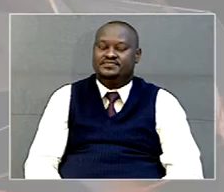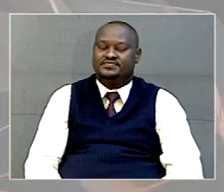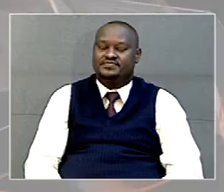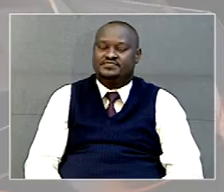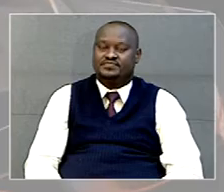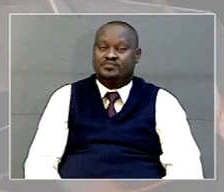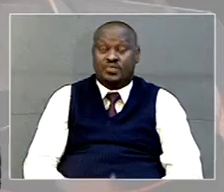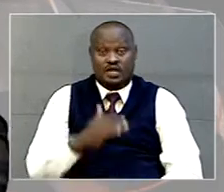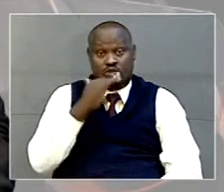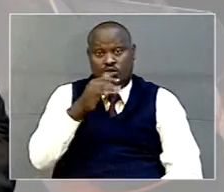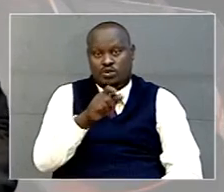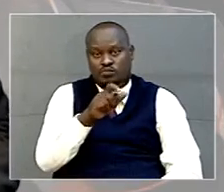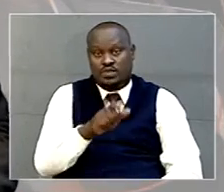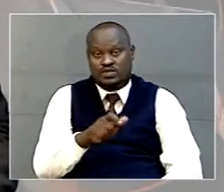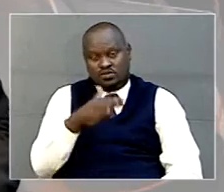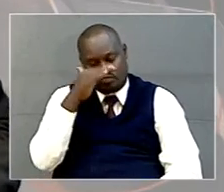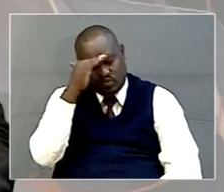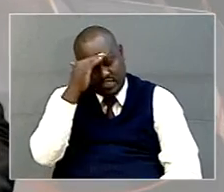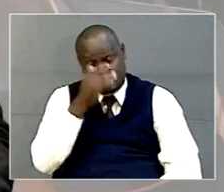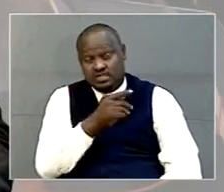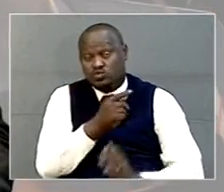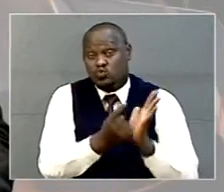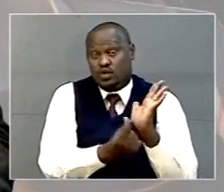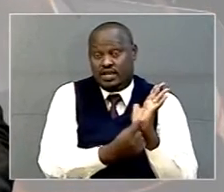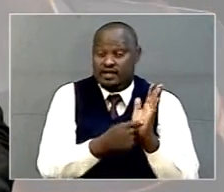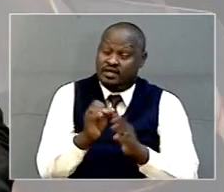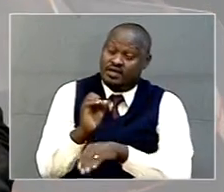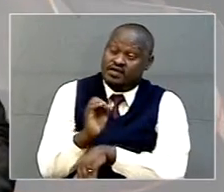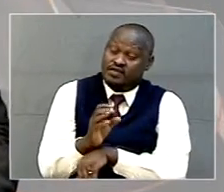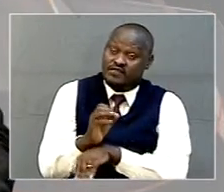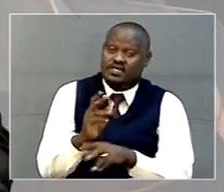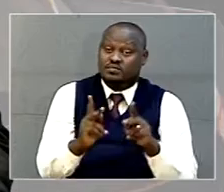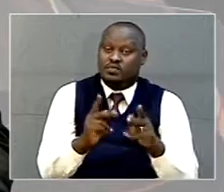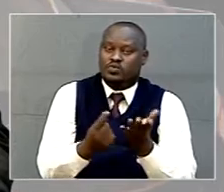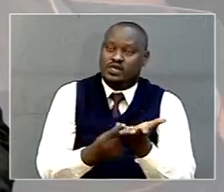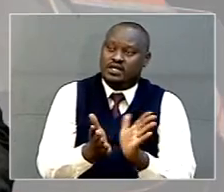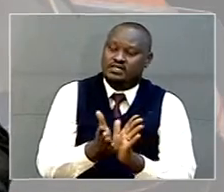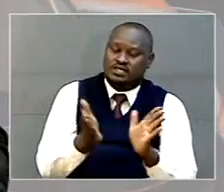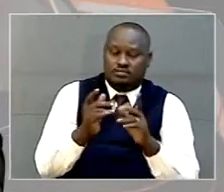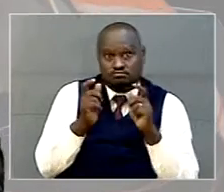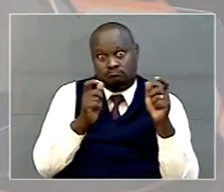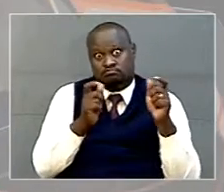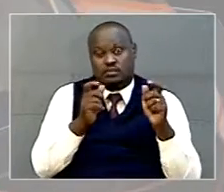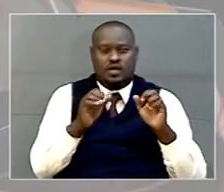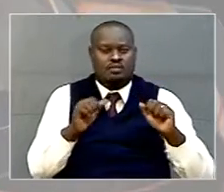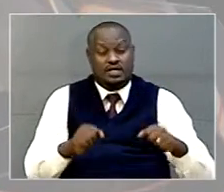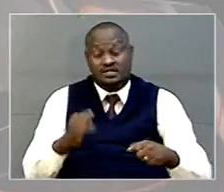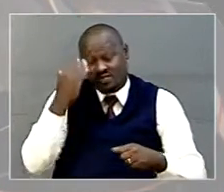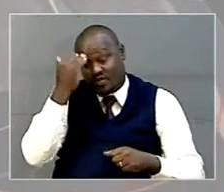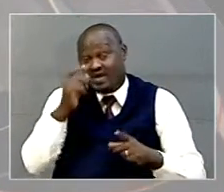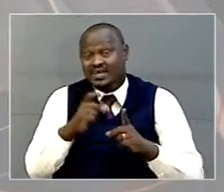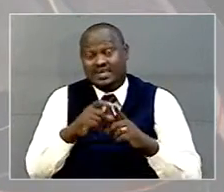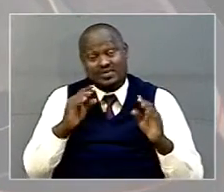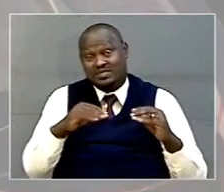Yo omwogezi wa poliisi mu ggwanga Emiliano Kayima akalaatidde abantu bonna okubeera obulindaala eri amalindirizi naddala mu biseera bino ebyatavuluza ssekukkulu